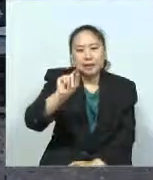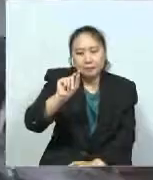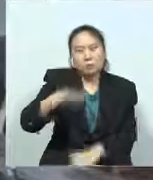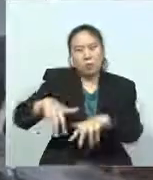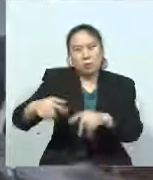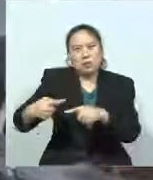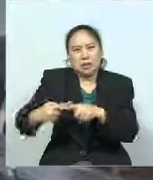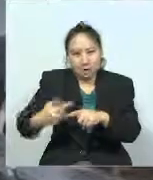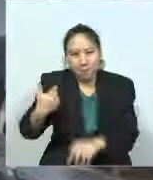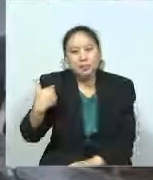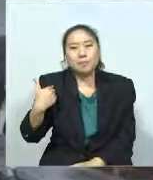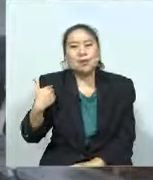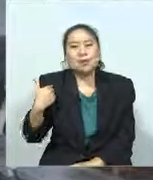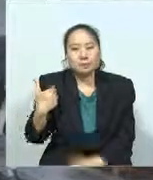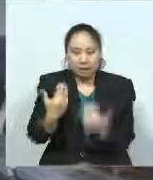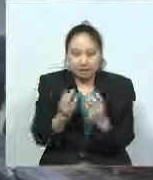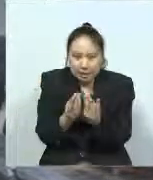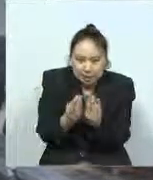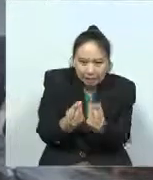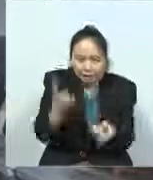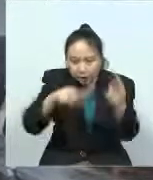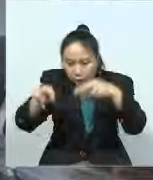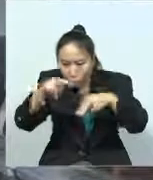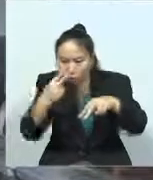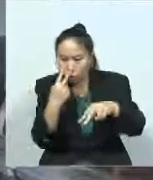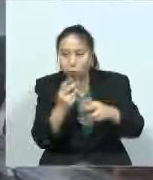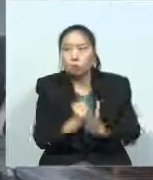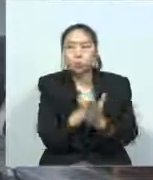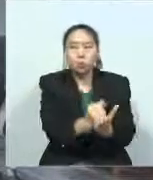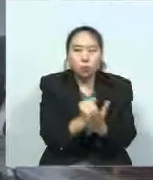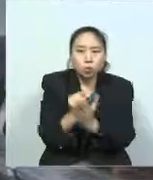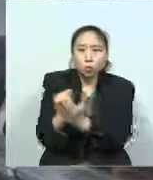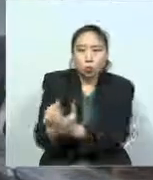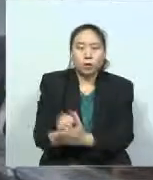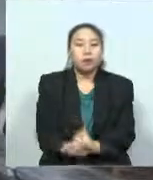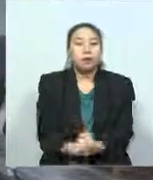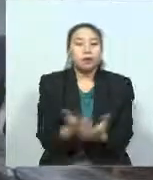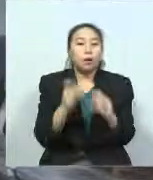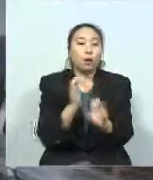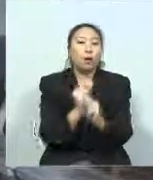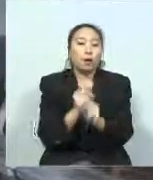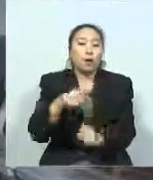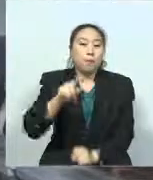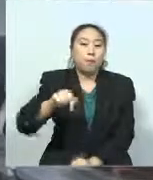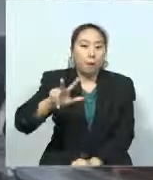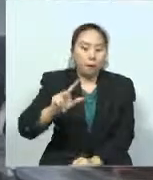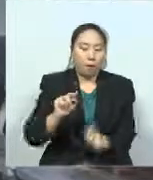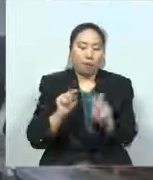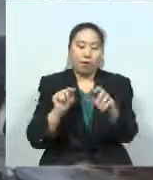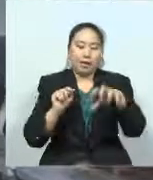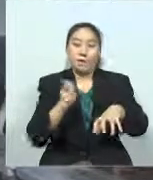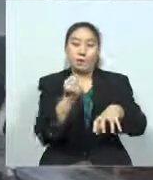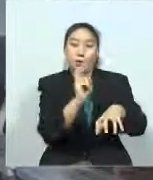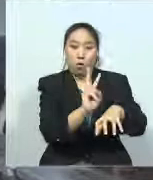บด้วยเจ้าหน้าที่ก็เร่งลงพื้นที่สำรวจเพื่อให้ความช่วยเหลือขณะที่เจ้าหน้าที่ปภ.เขต12สงขล